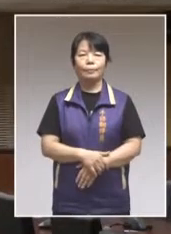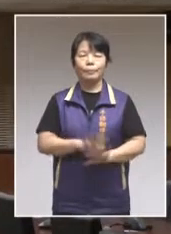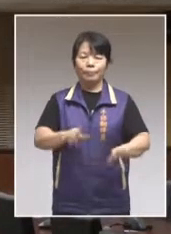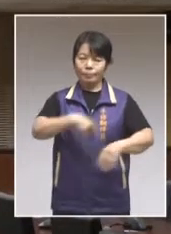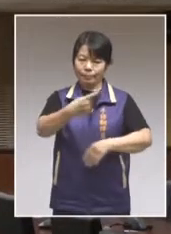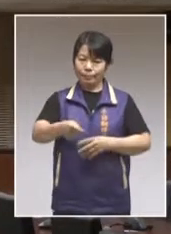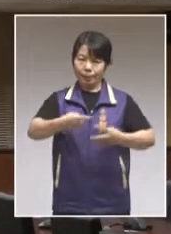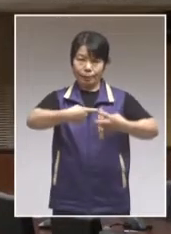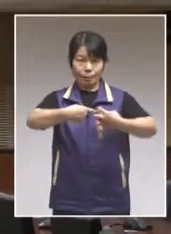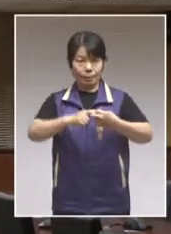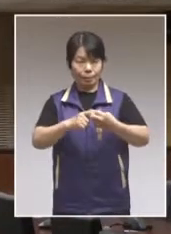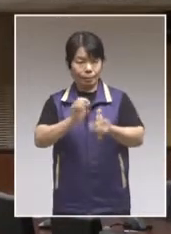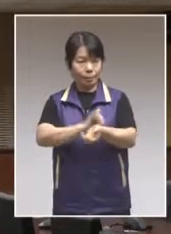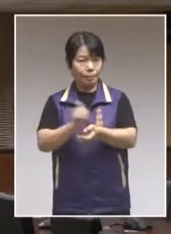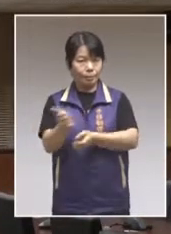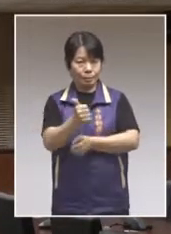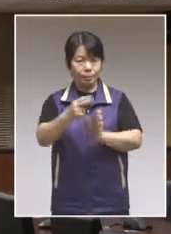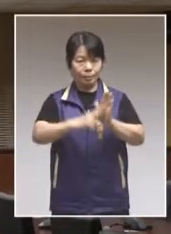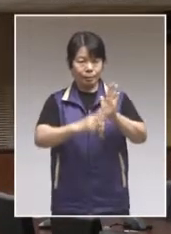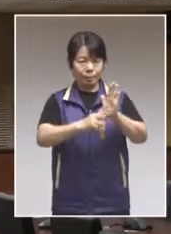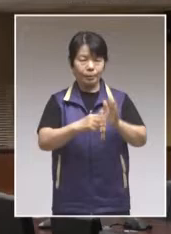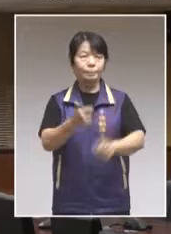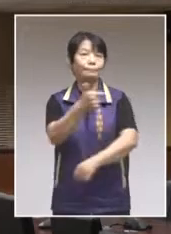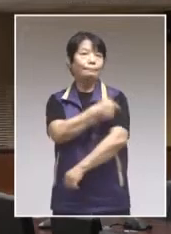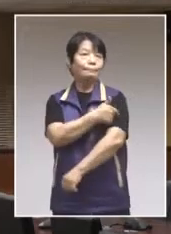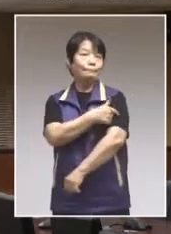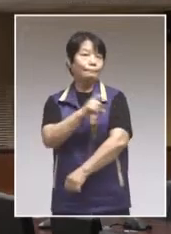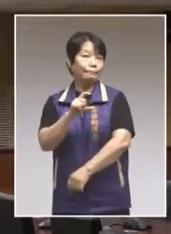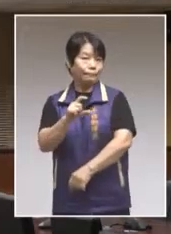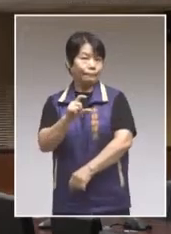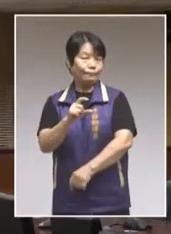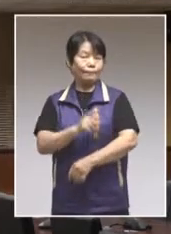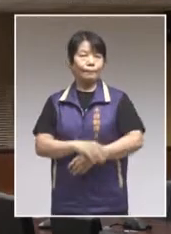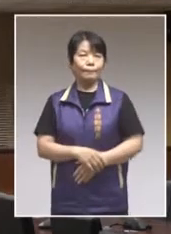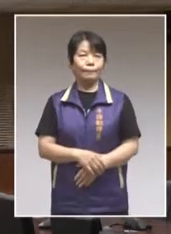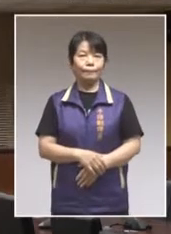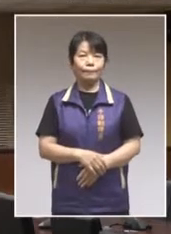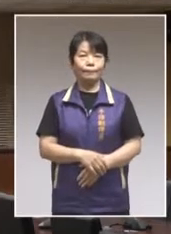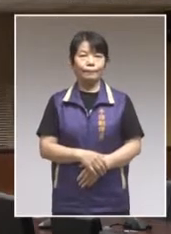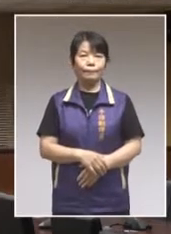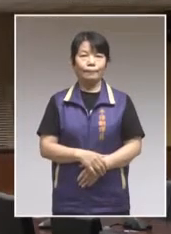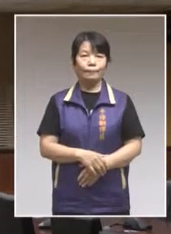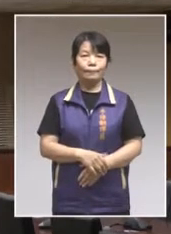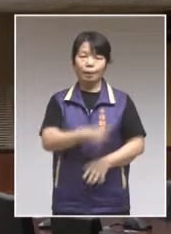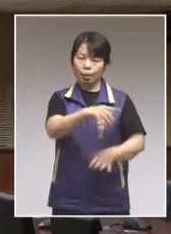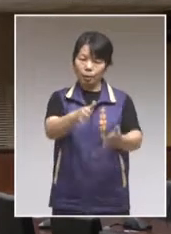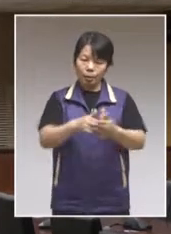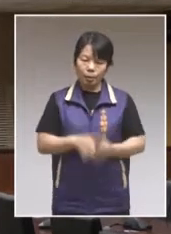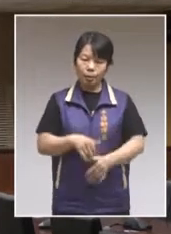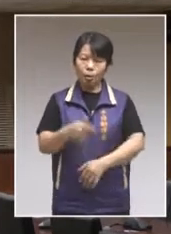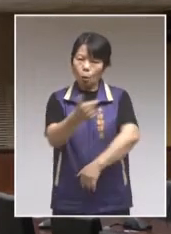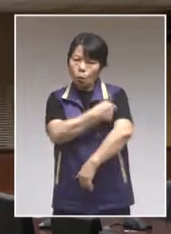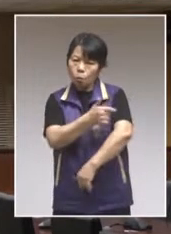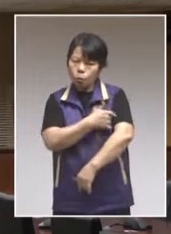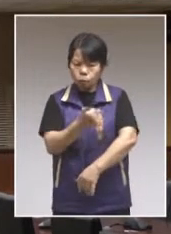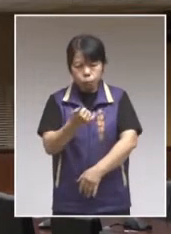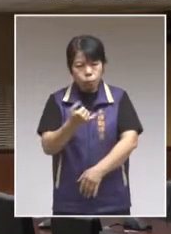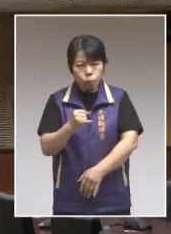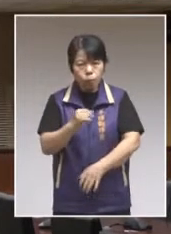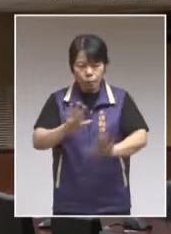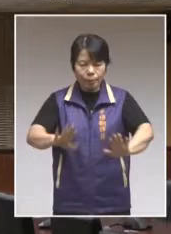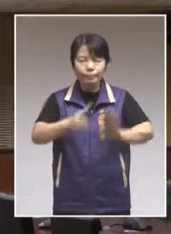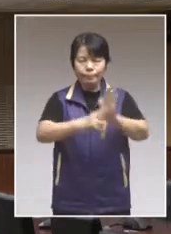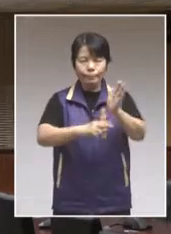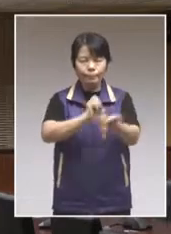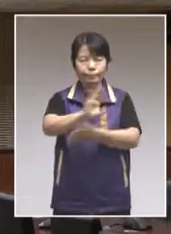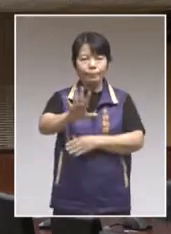李医师来跟大家说明疫苗的这个利弊得失跟整个风险的一个分析。我请这个